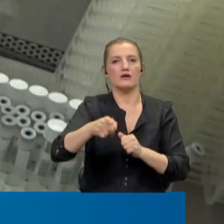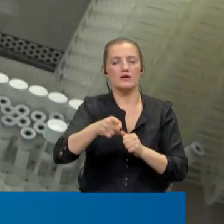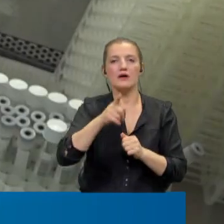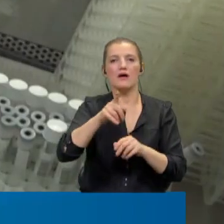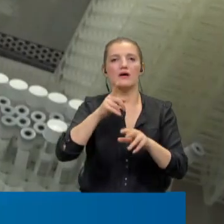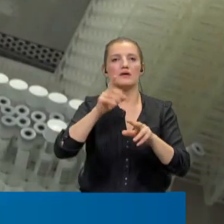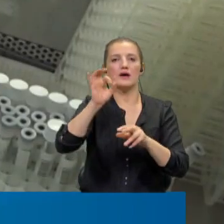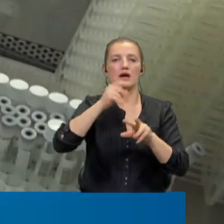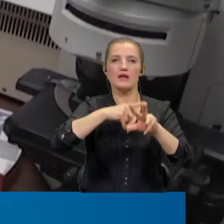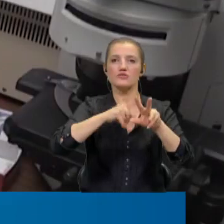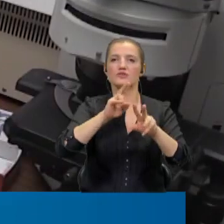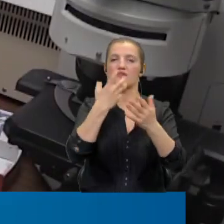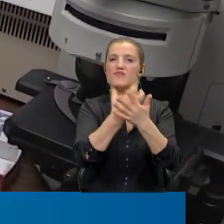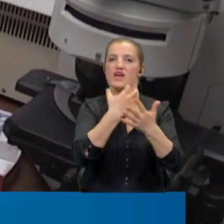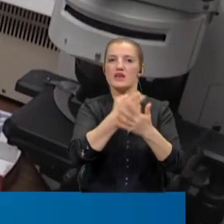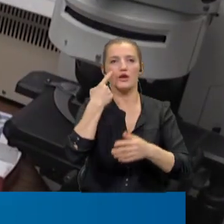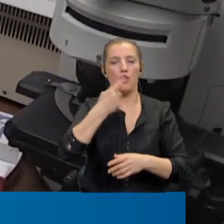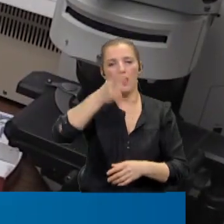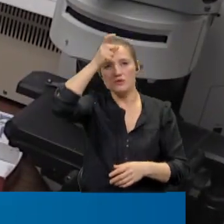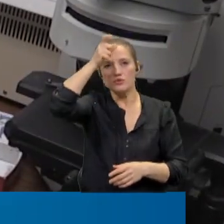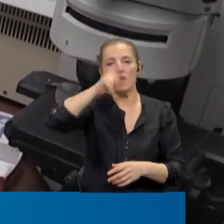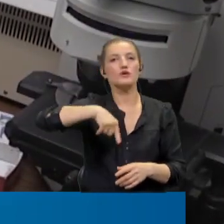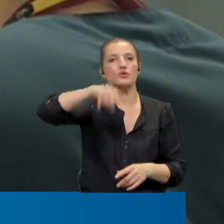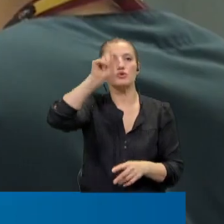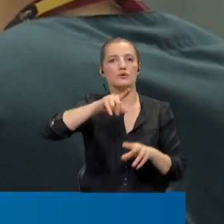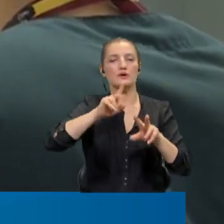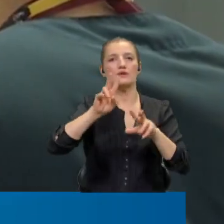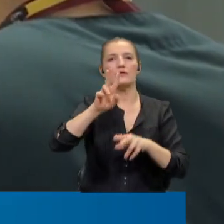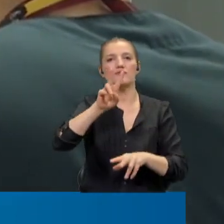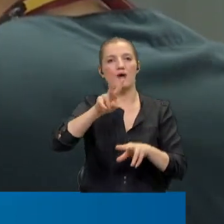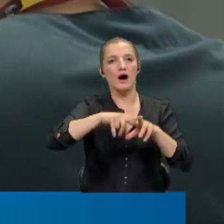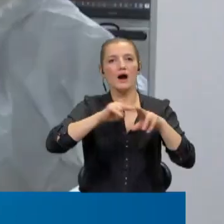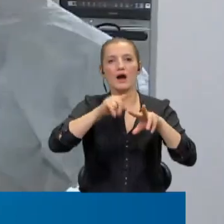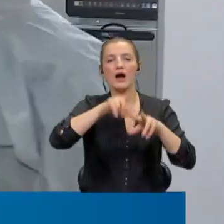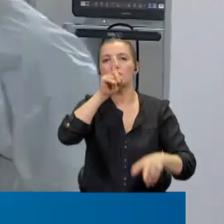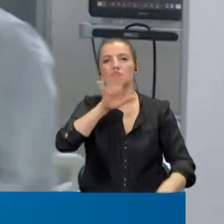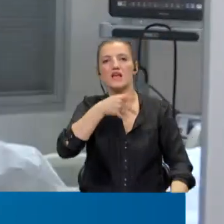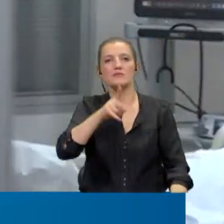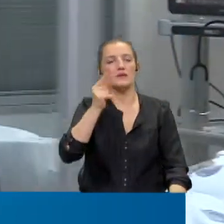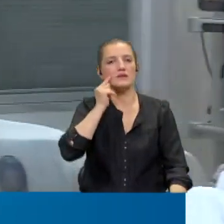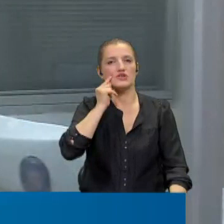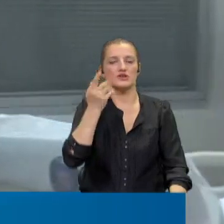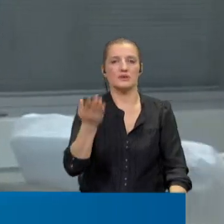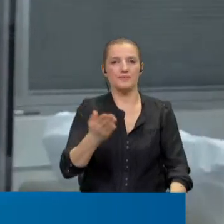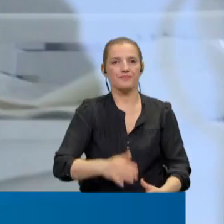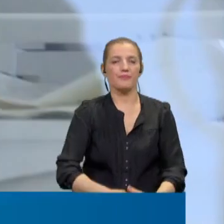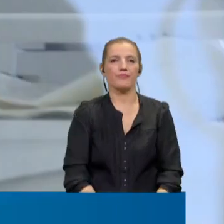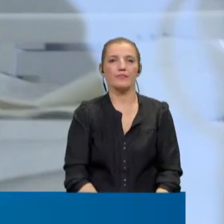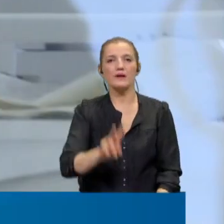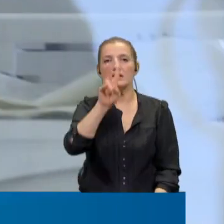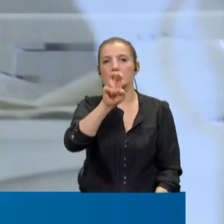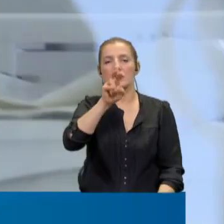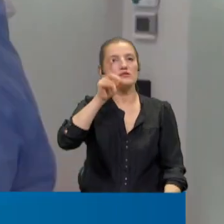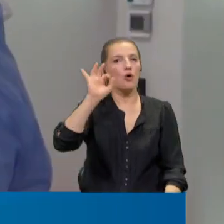matrixten Evolution verilerine göre Türkiye'deki günlük vaka sayıları 150 bin dolaylarında ve